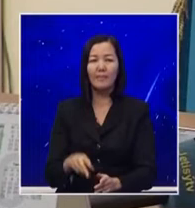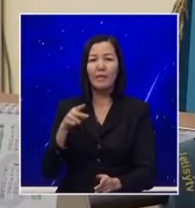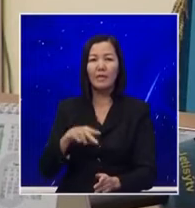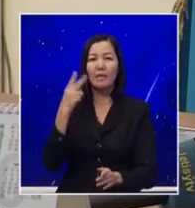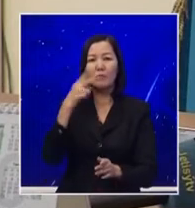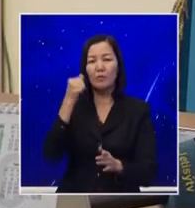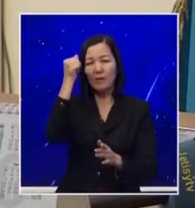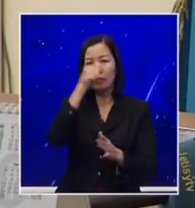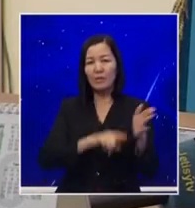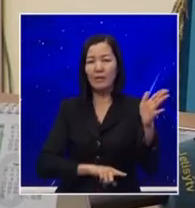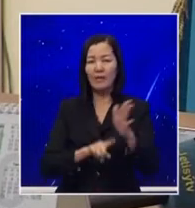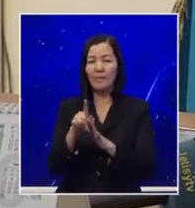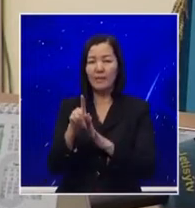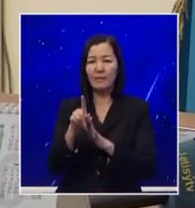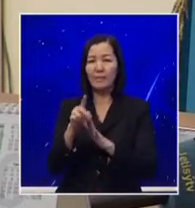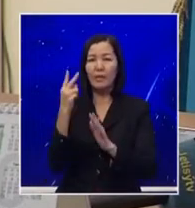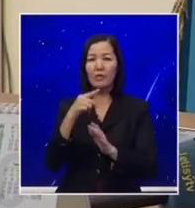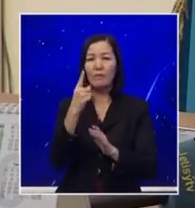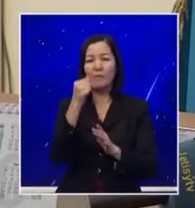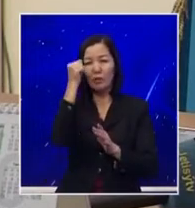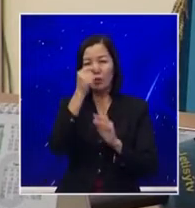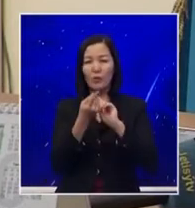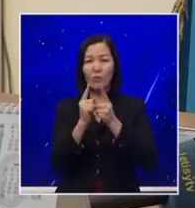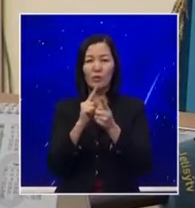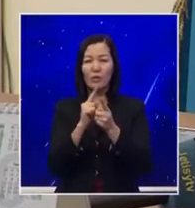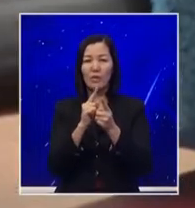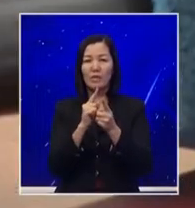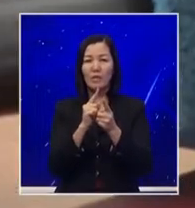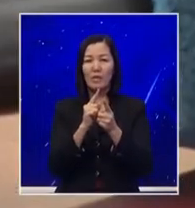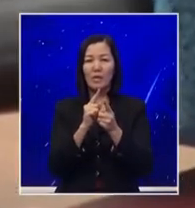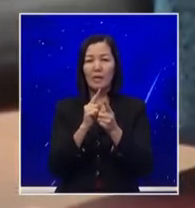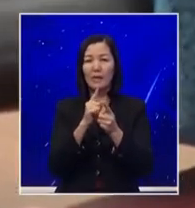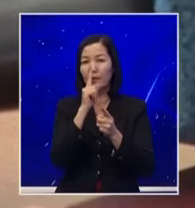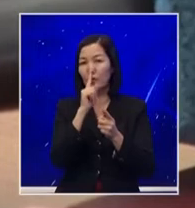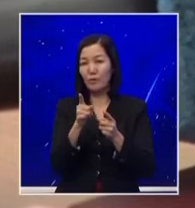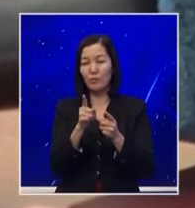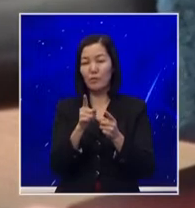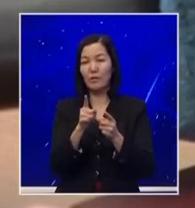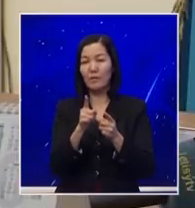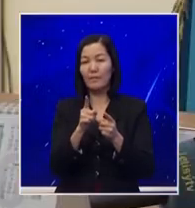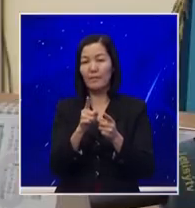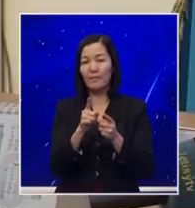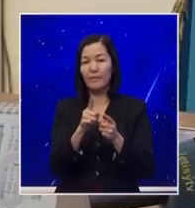2020 жылдан бастап, 2021 жылға өзгеріс болжамы пока қарастырылмайды.